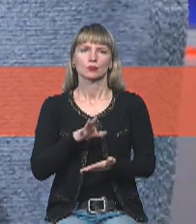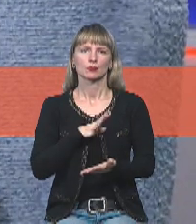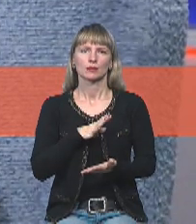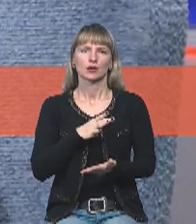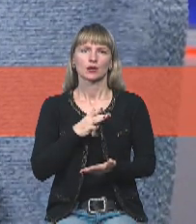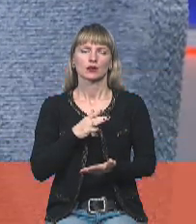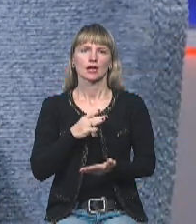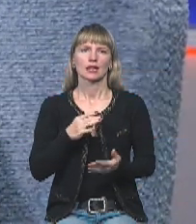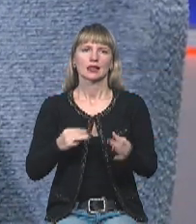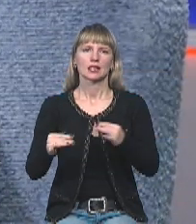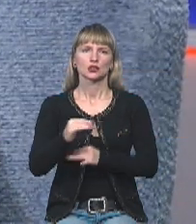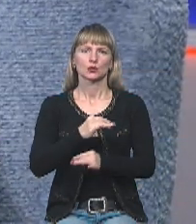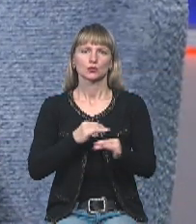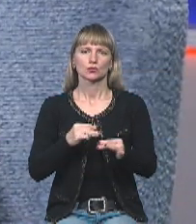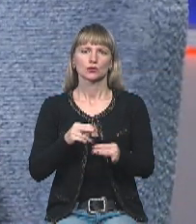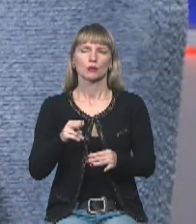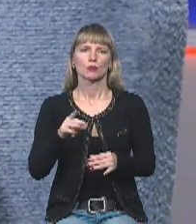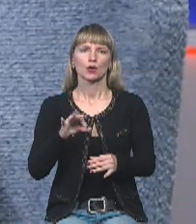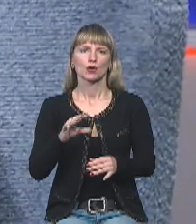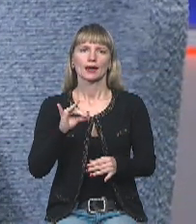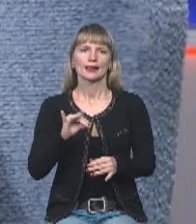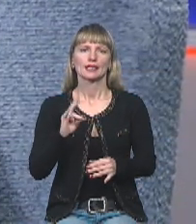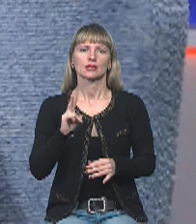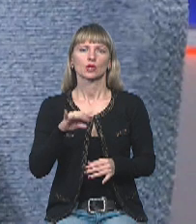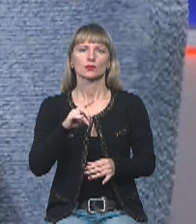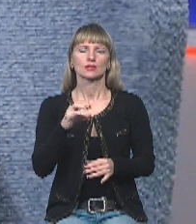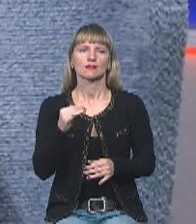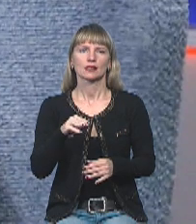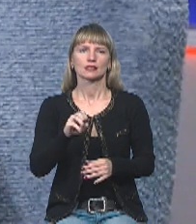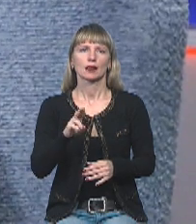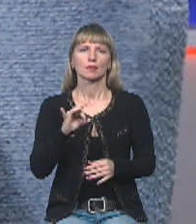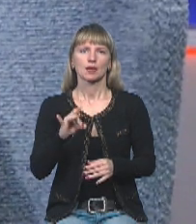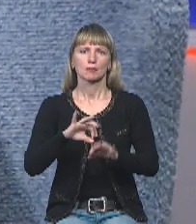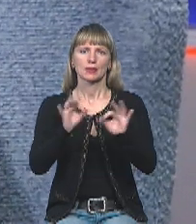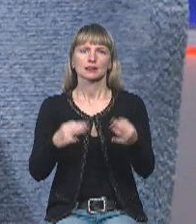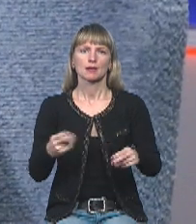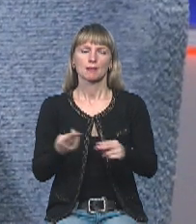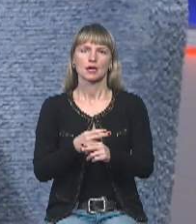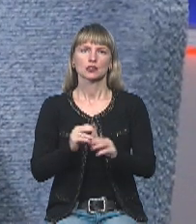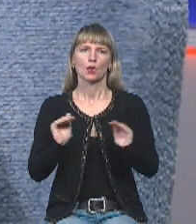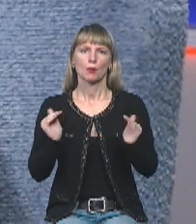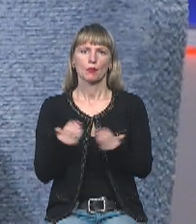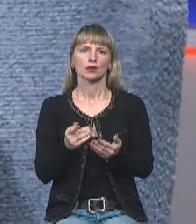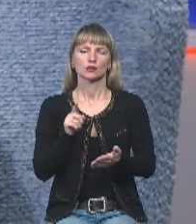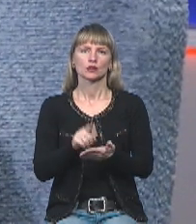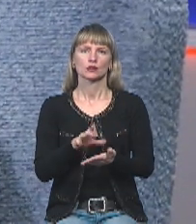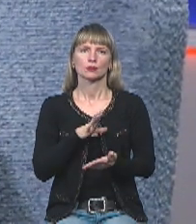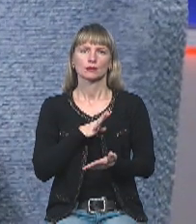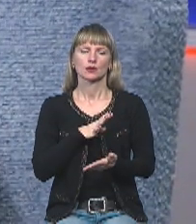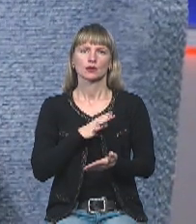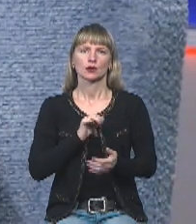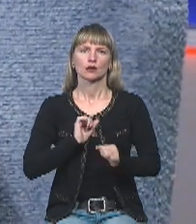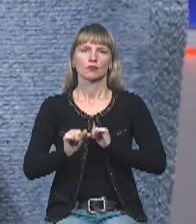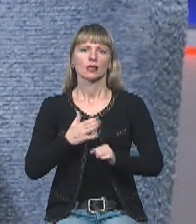публічна дискусія про інклюзивний табір «Мистецтво без обмежень», яку мала модерувати